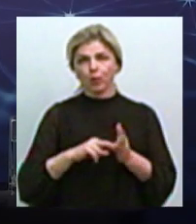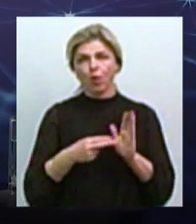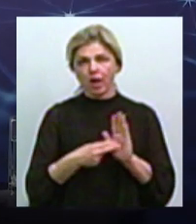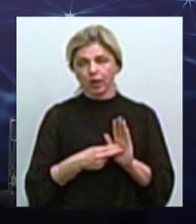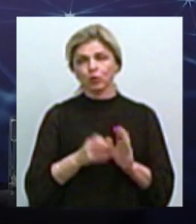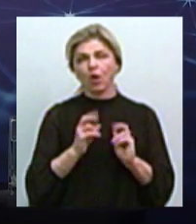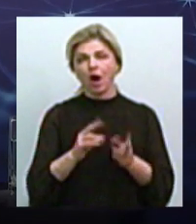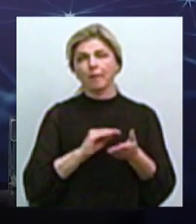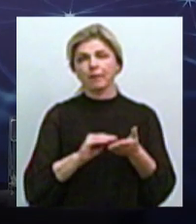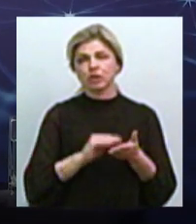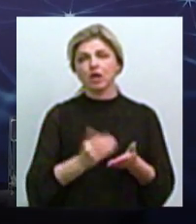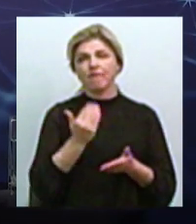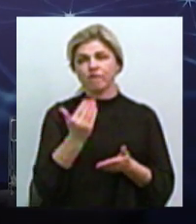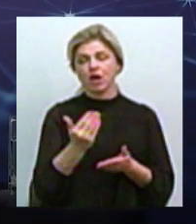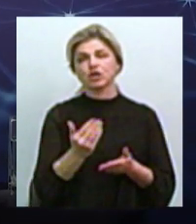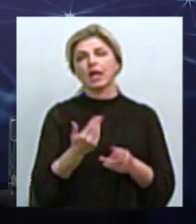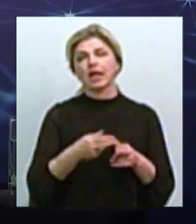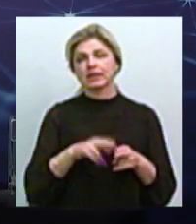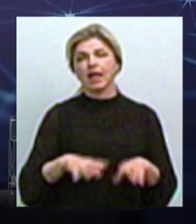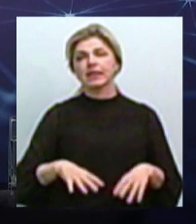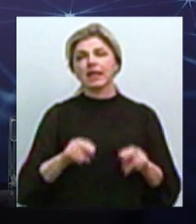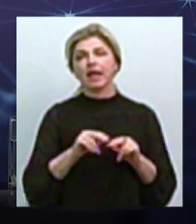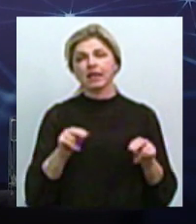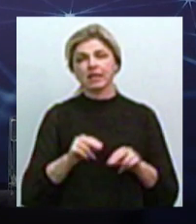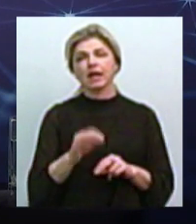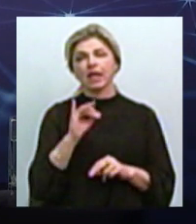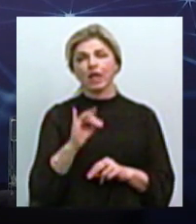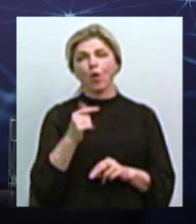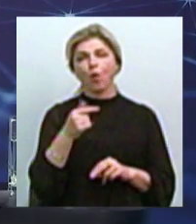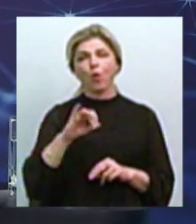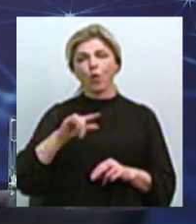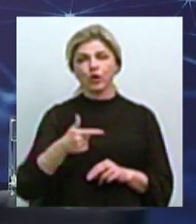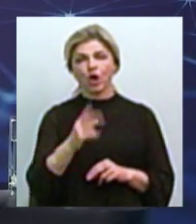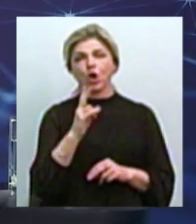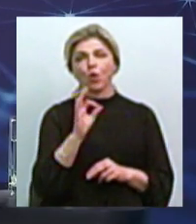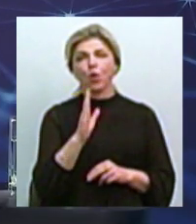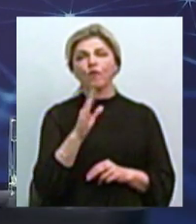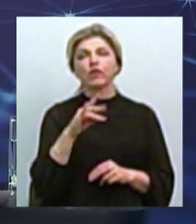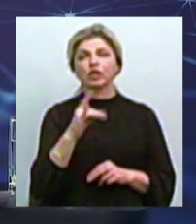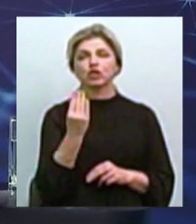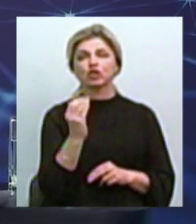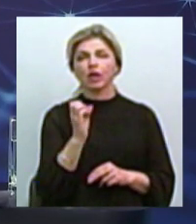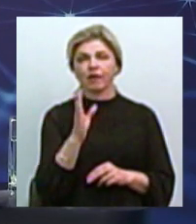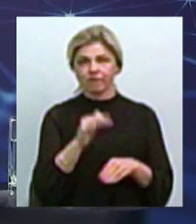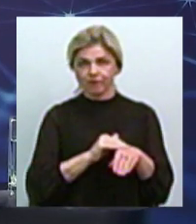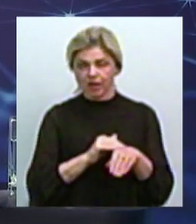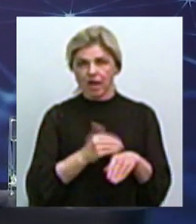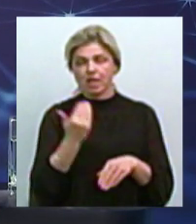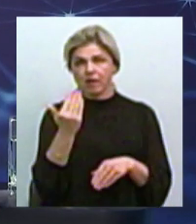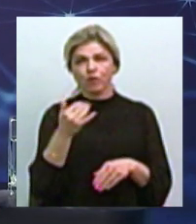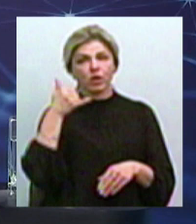вашій сторінці у Фейсбук, тренер з Крав Мага Ігор Ковнишер. І ми записали телефоном